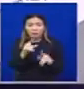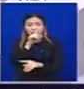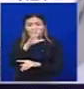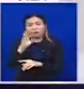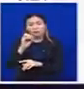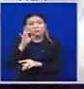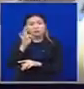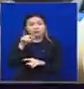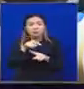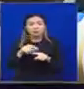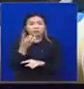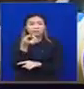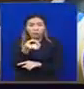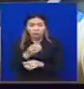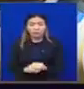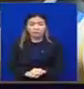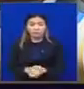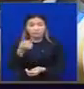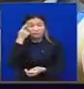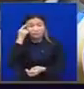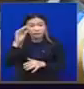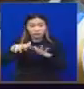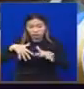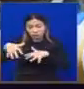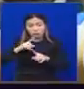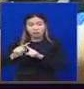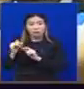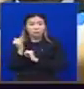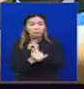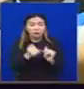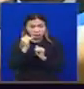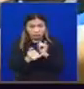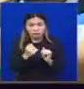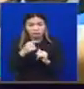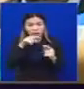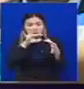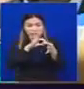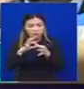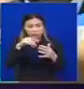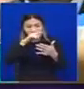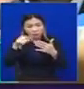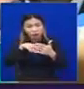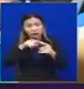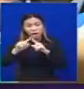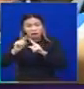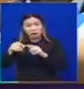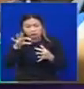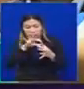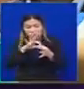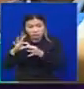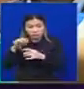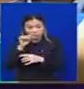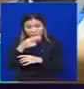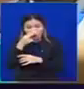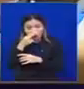แน่นอน เรามีคนมาลงใช้สิทธิ์เนี่ย 75% แน่นอนครับประชามติกับการเลือกตั้งเนี่ยไม่เหมือนกันแต่ว่าเราก็ต้